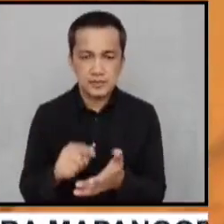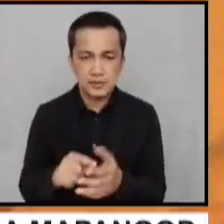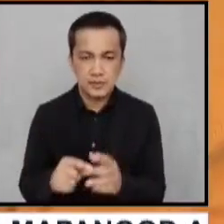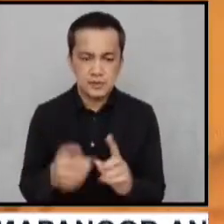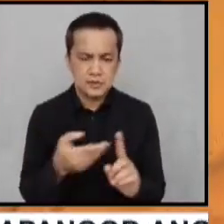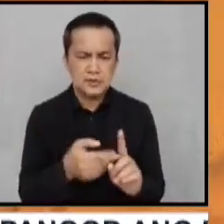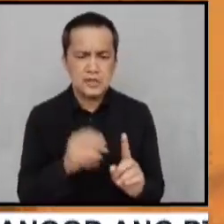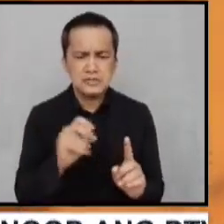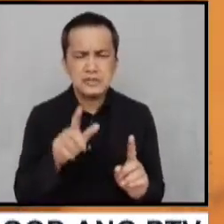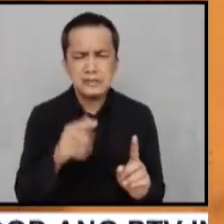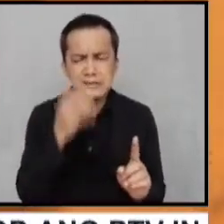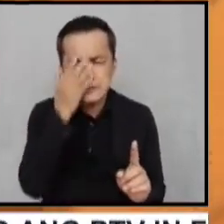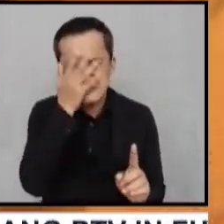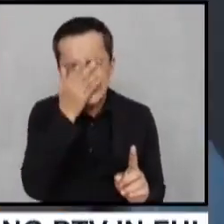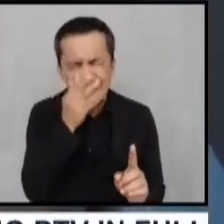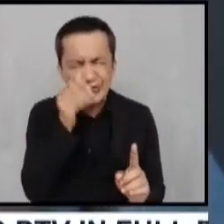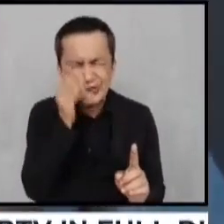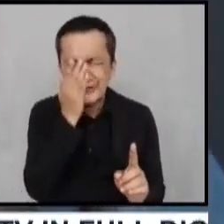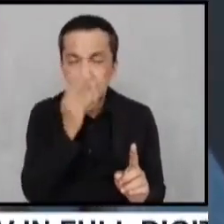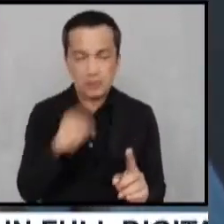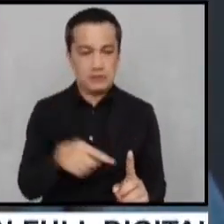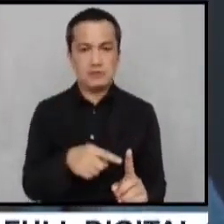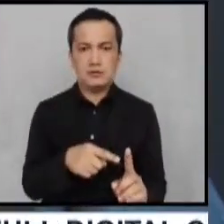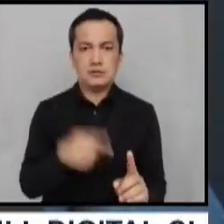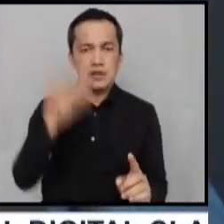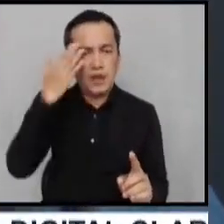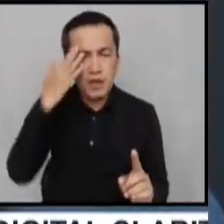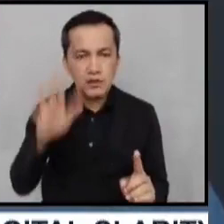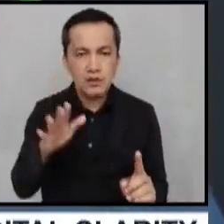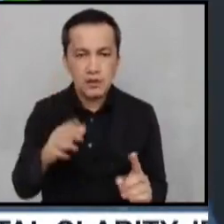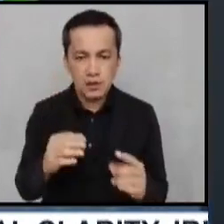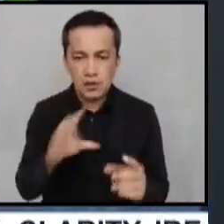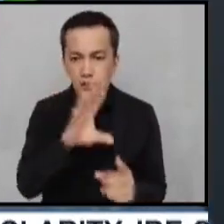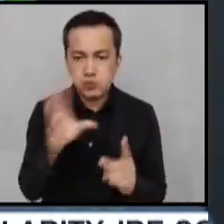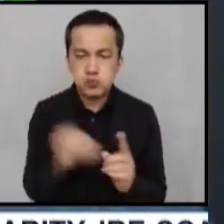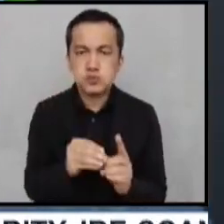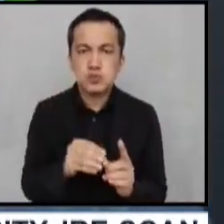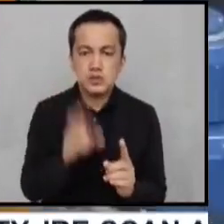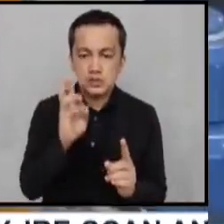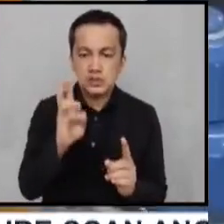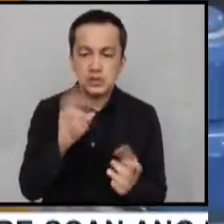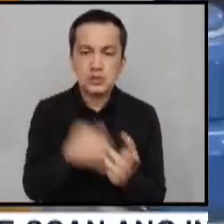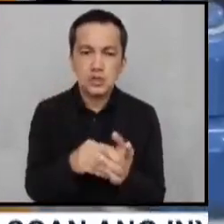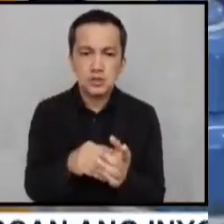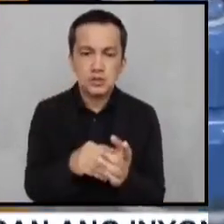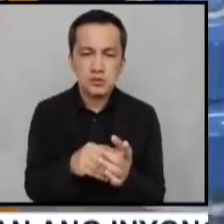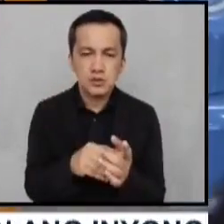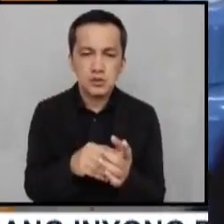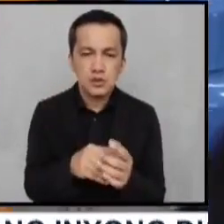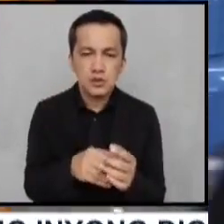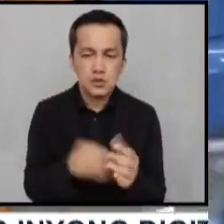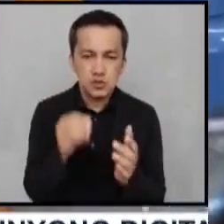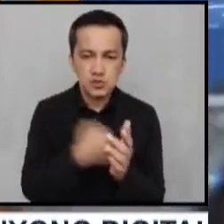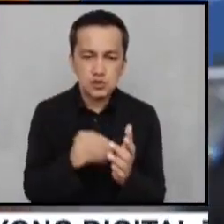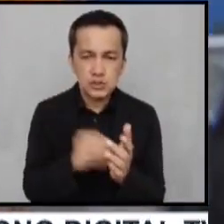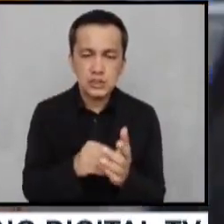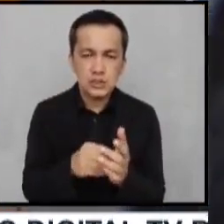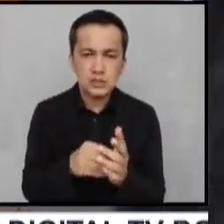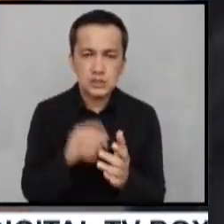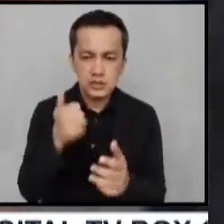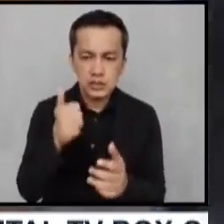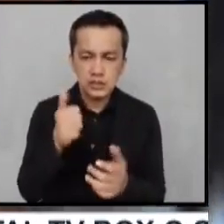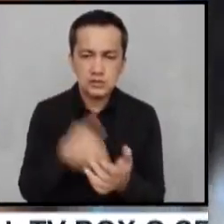emosyonal pa, hindi niya sukat akalain na abot ng 60,000 piso ang inutang niya na 10,000 sa